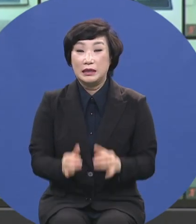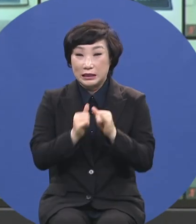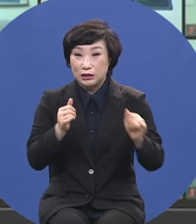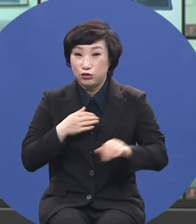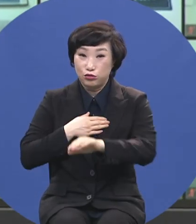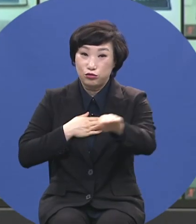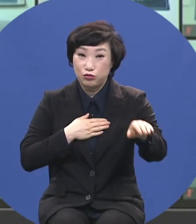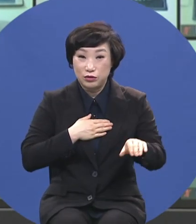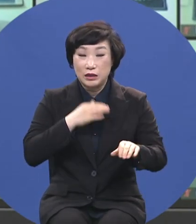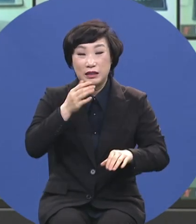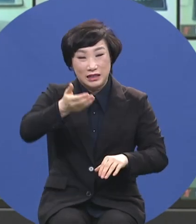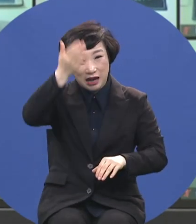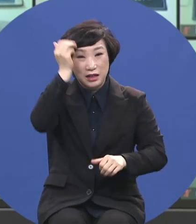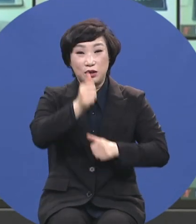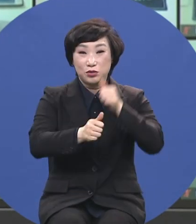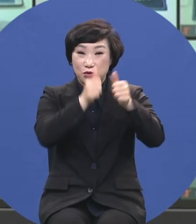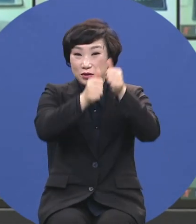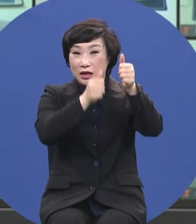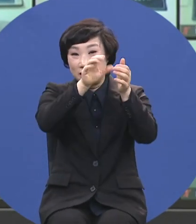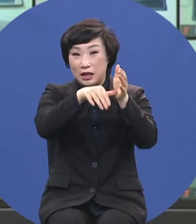인류는 옛 조상부터